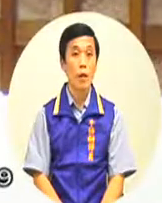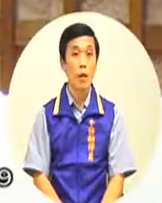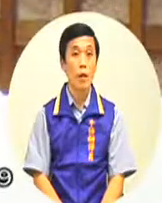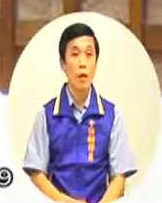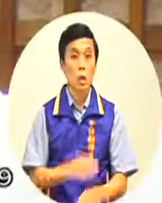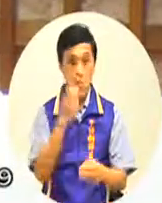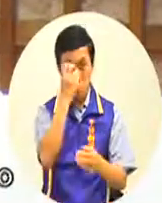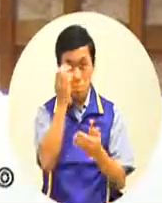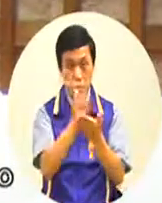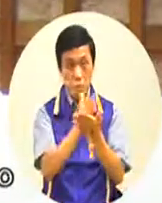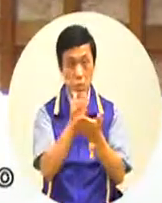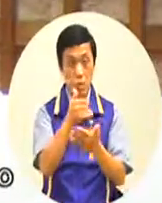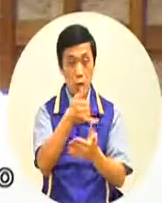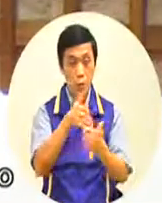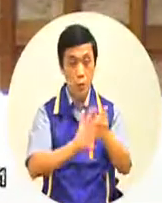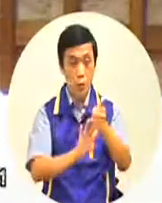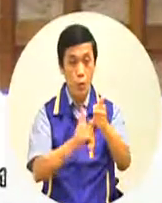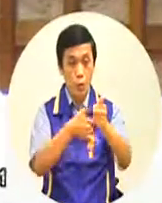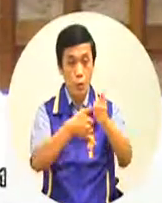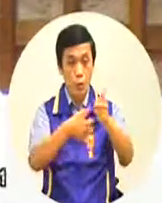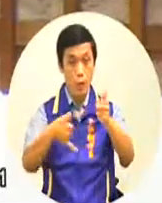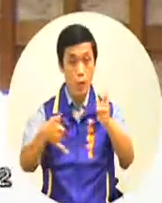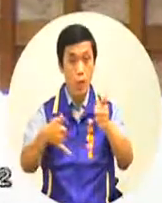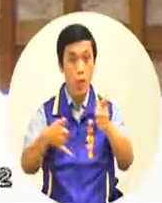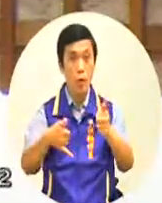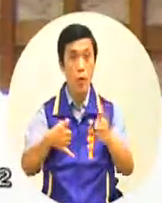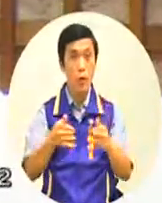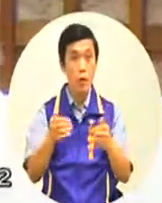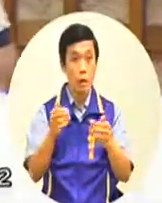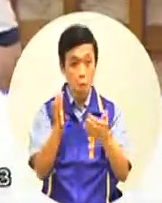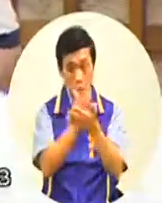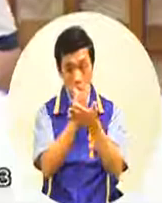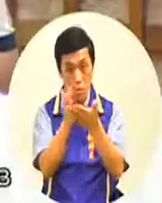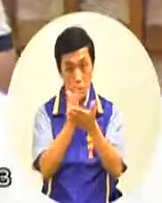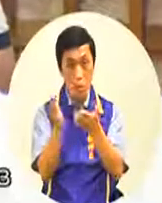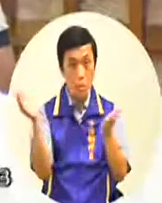评鉴委员，评鉴的结果啦，